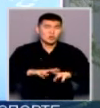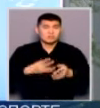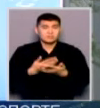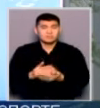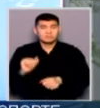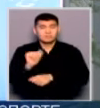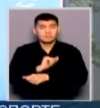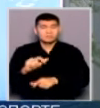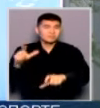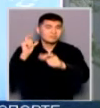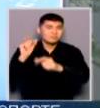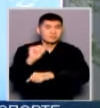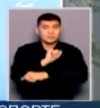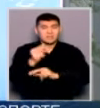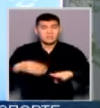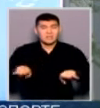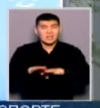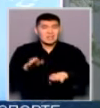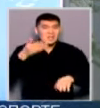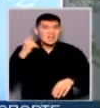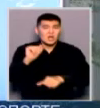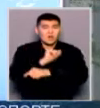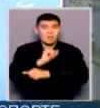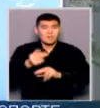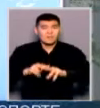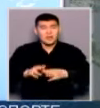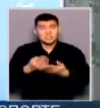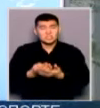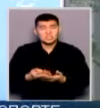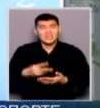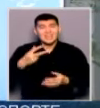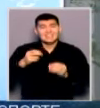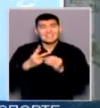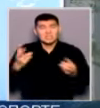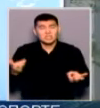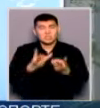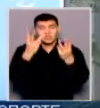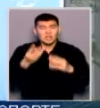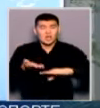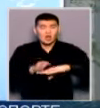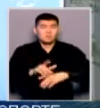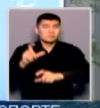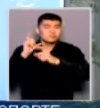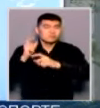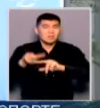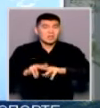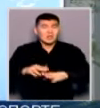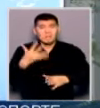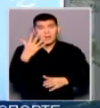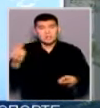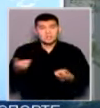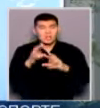грузовом автотранспортах. Также на легковом автотранспорте у нас зарегистрировано 13 случаев возгорания, на грузовом 5 случаев,